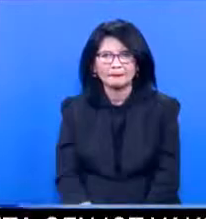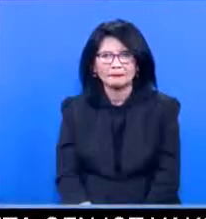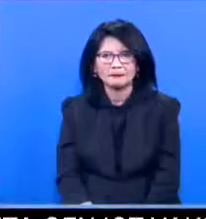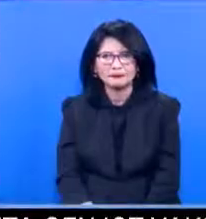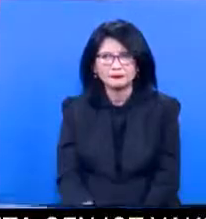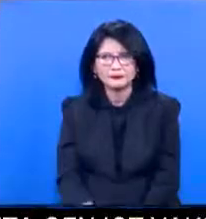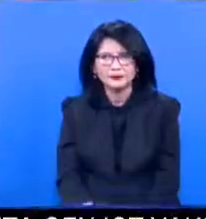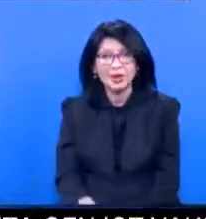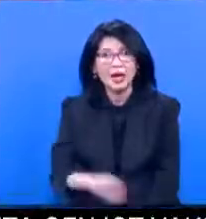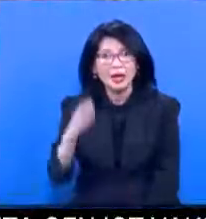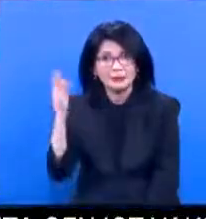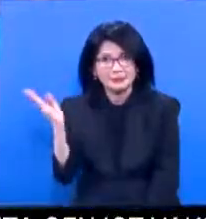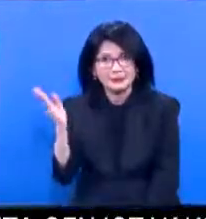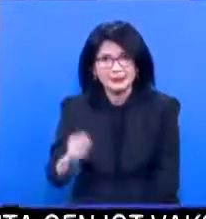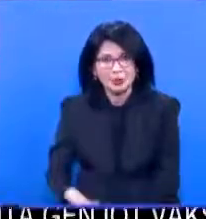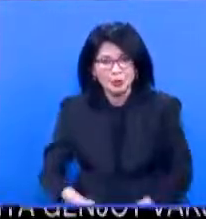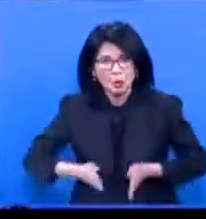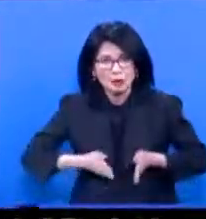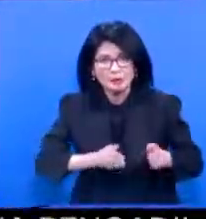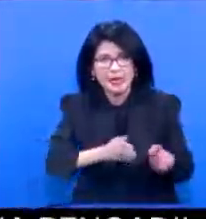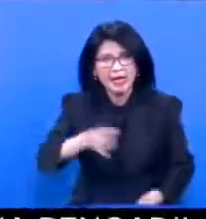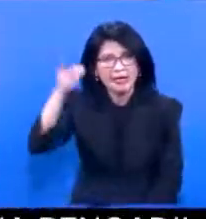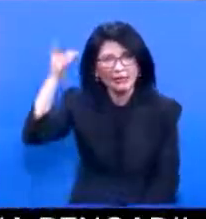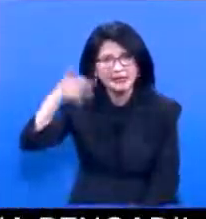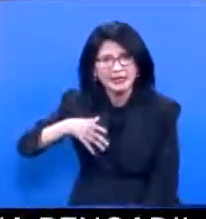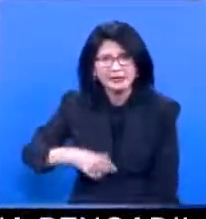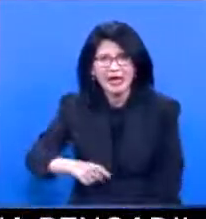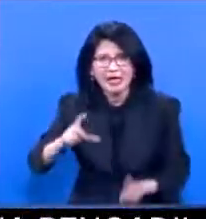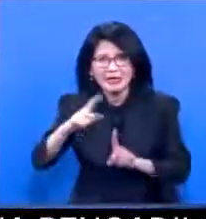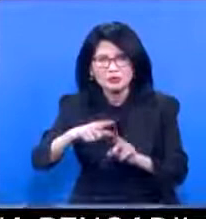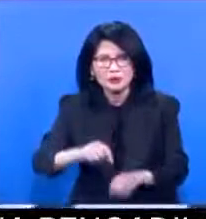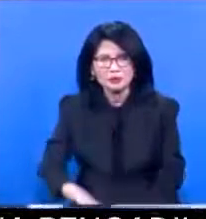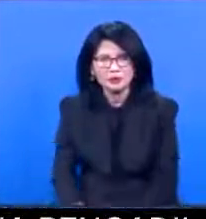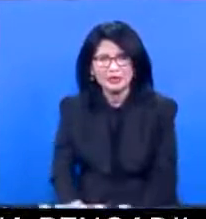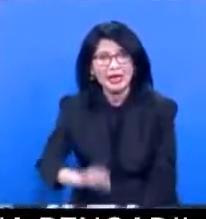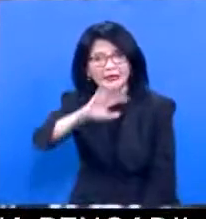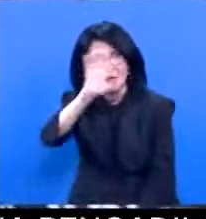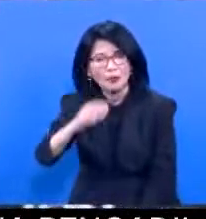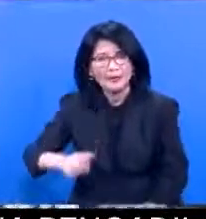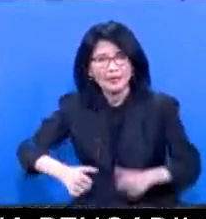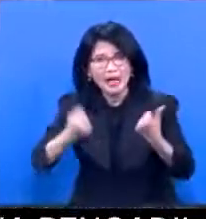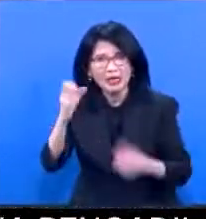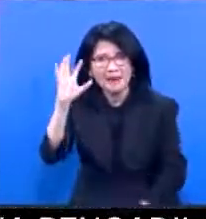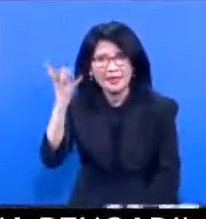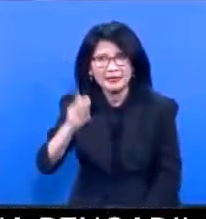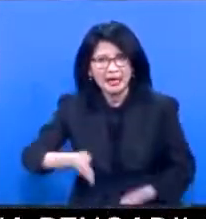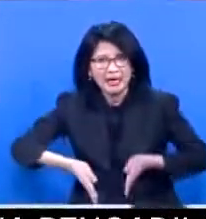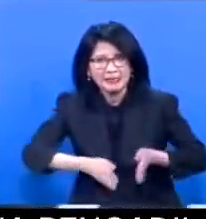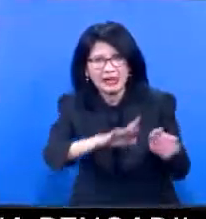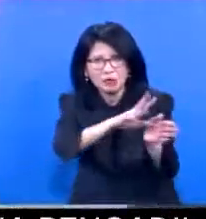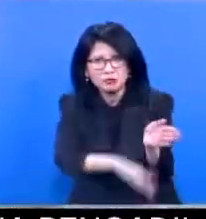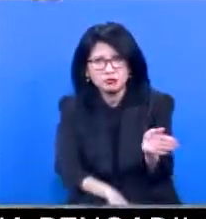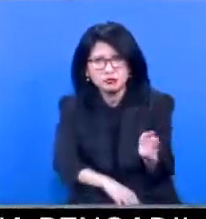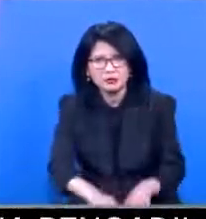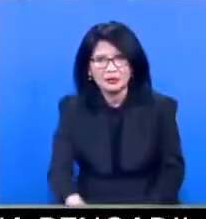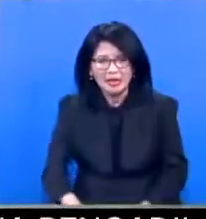Hai edan Inilah detik-detik saat dan utama di Desa Tanjung Burung Kecamatan Teluknaga Kabupaten Tangerang Banten amblas pada Rabu